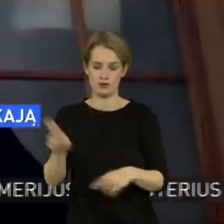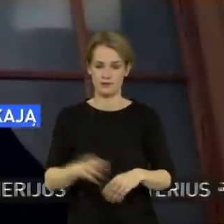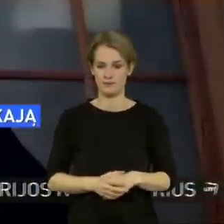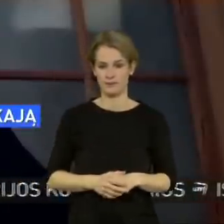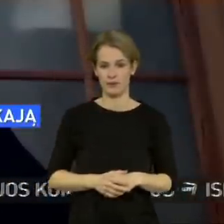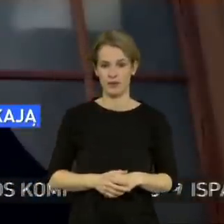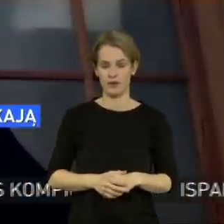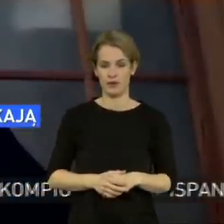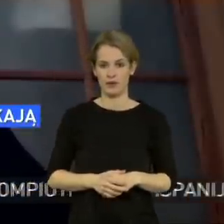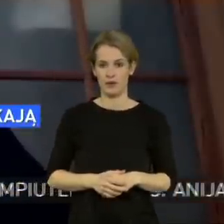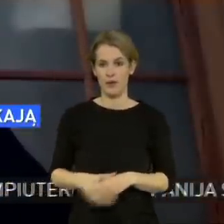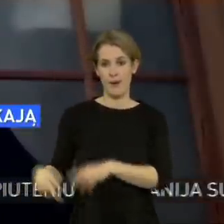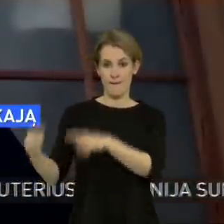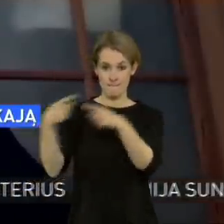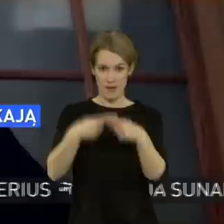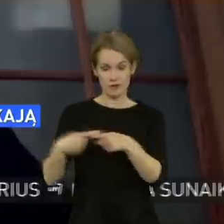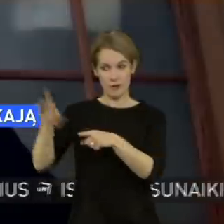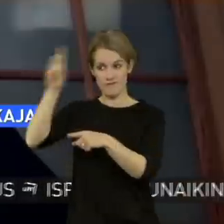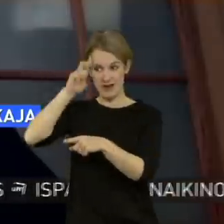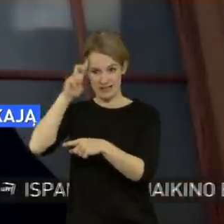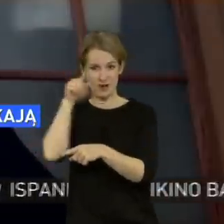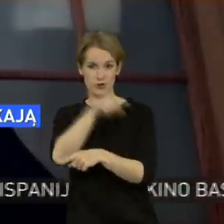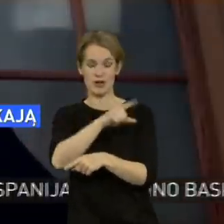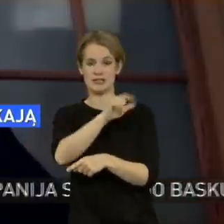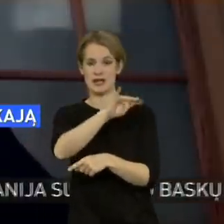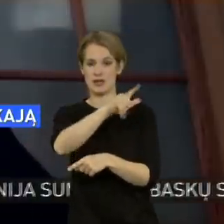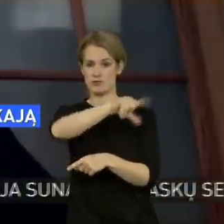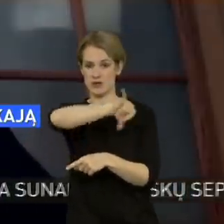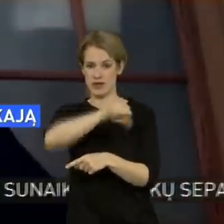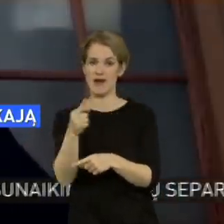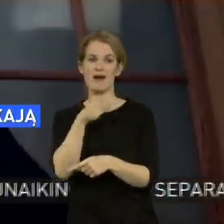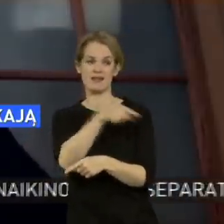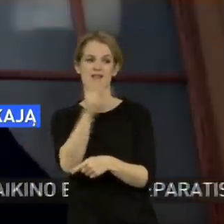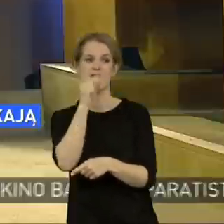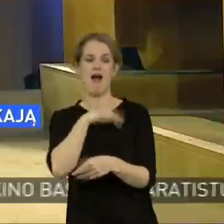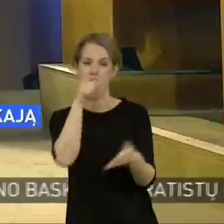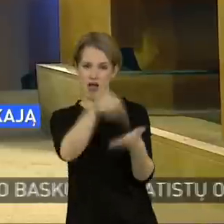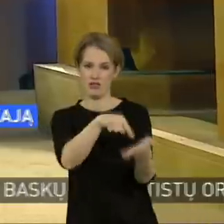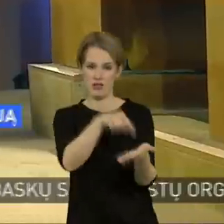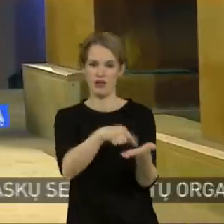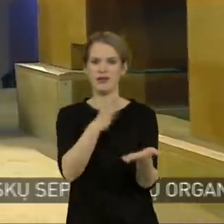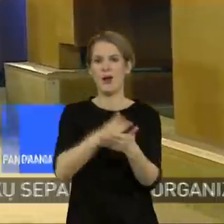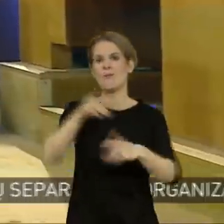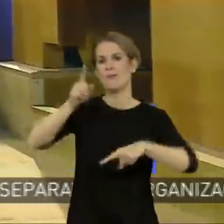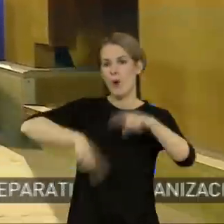Baltarusija kaltina Cichanouskają, yra akivaizdžiai politiniai nusikaltimai.